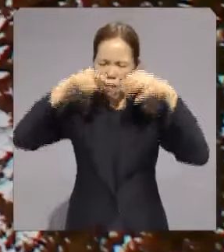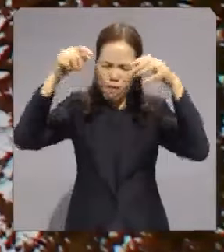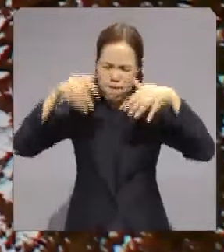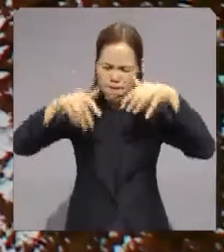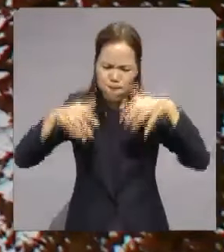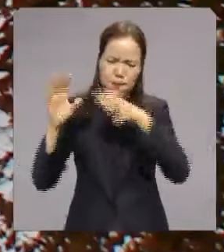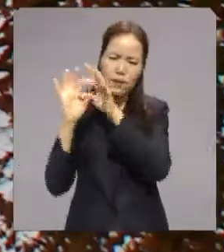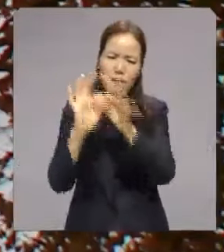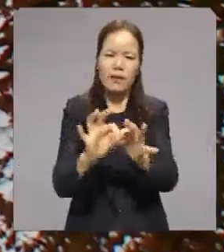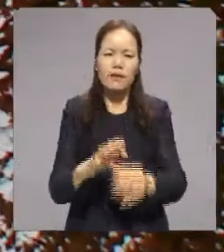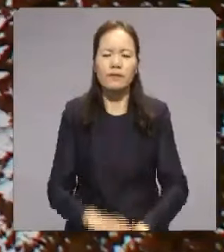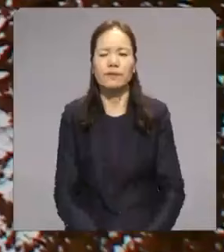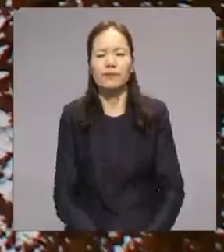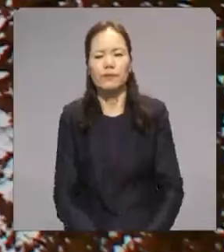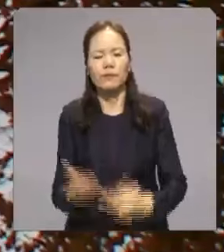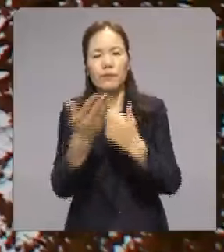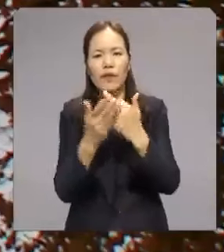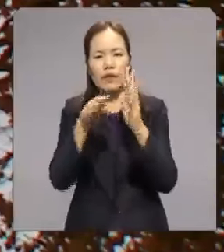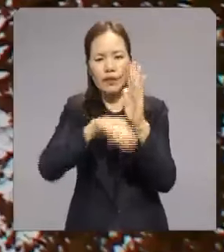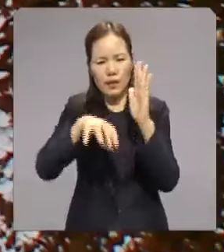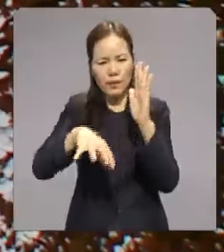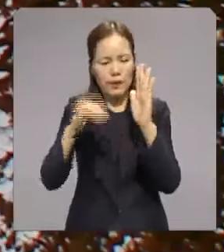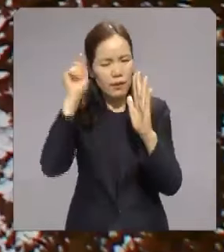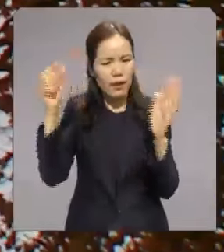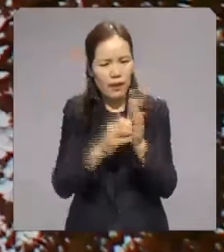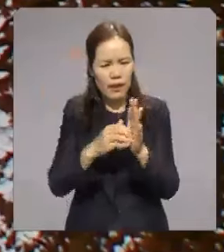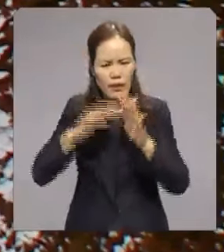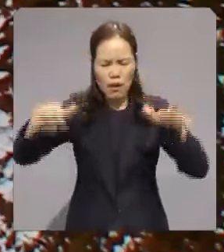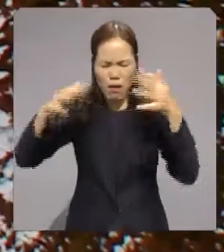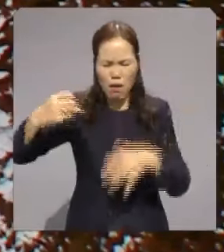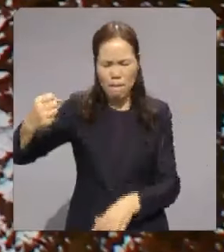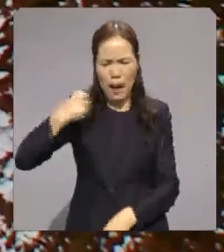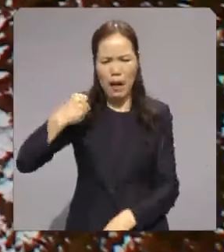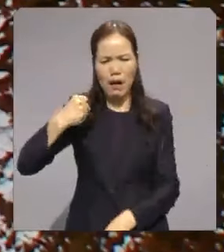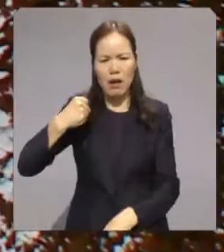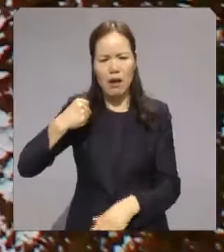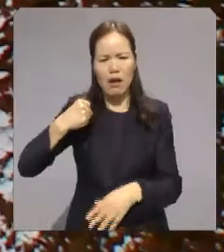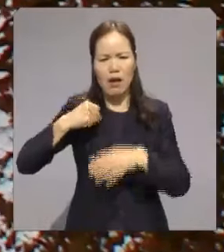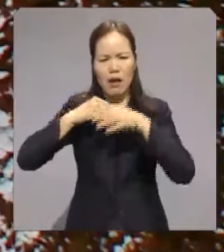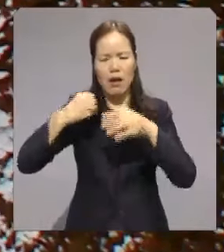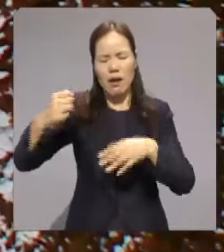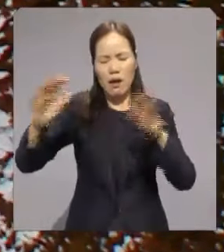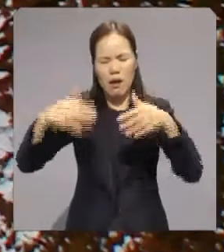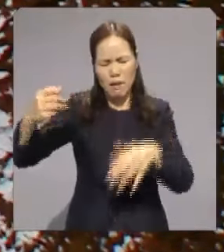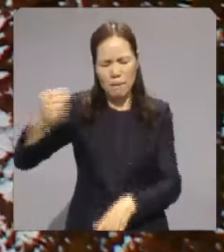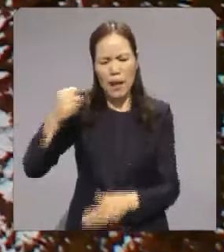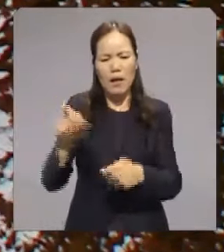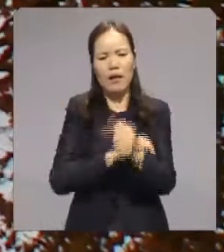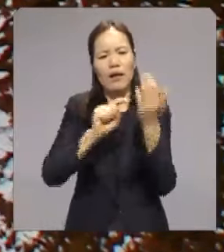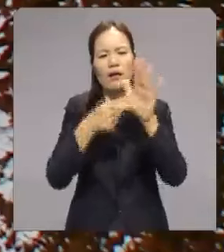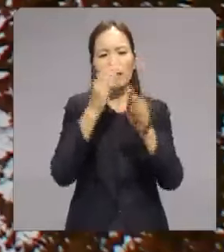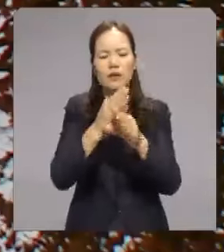비가 계속되겠습니다 제주와 남해 안에는 내일까지 강한 바람도 이어져 강풍 특보가 발효 중이고요